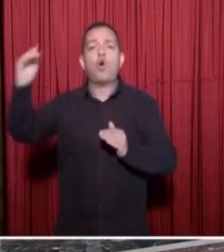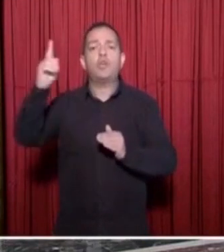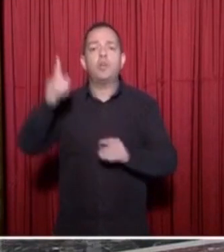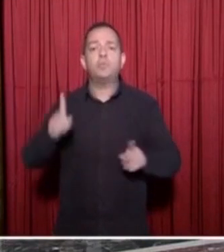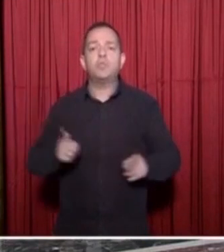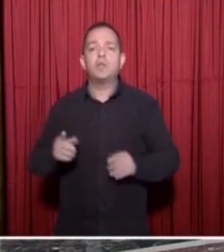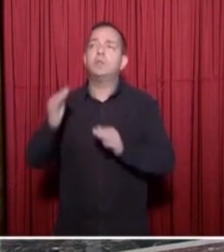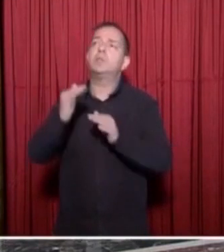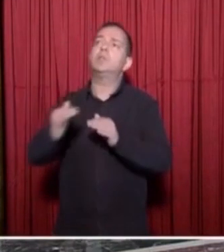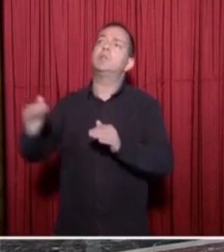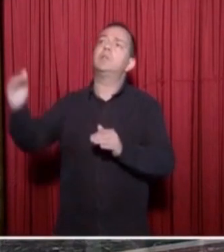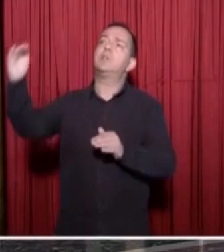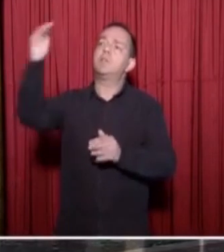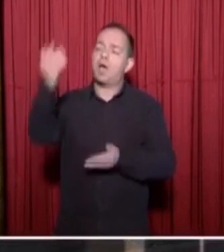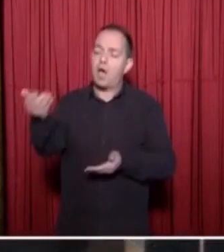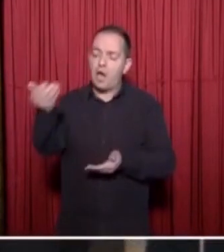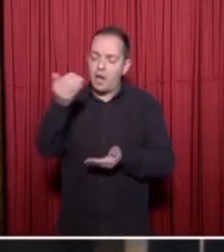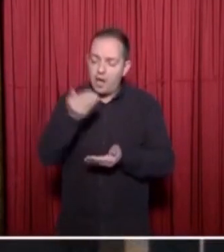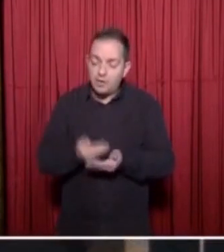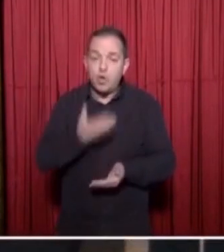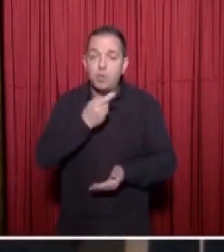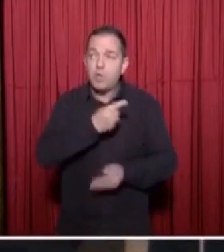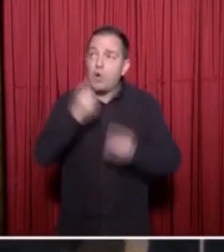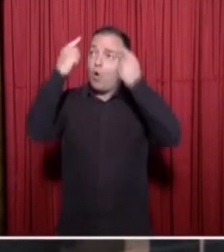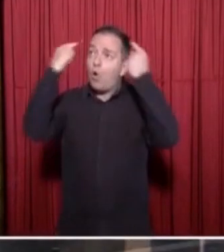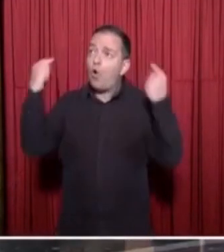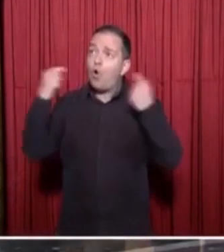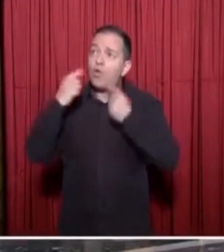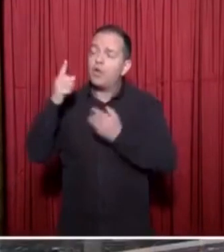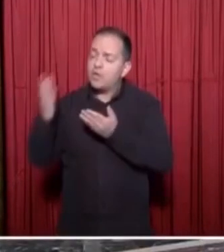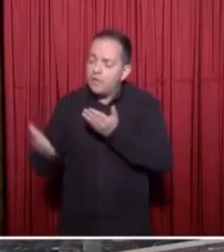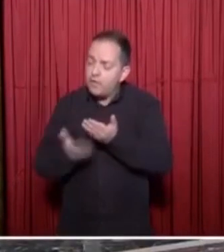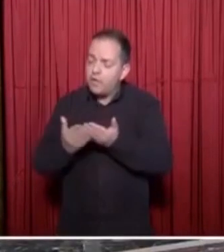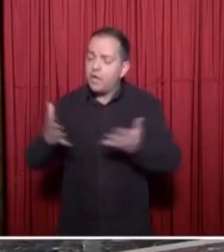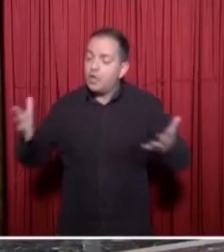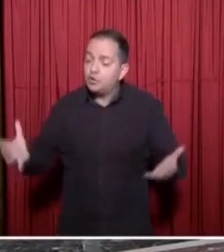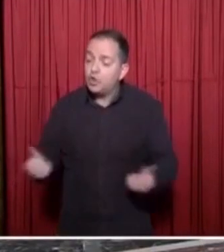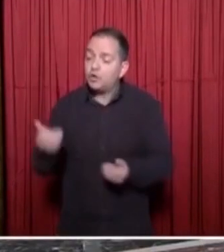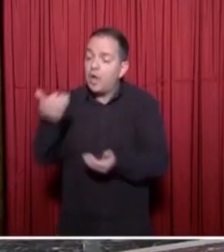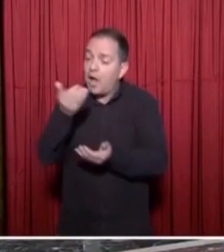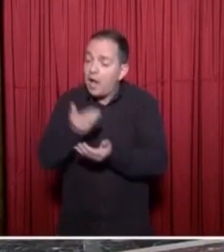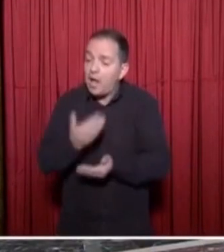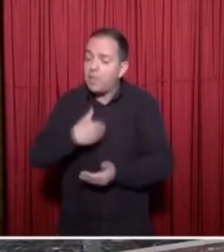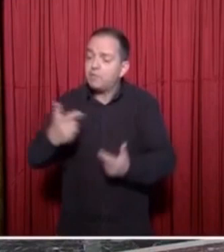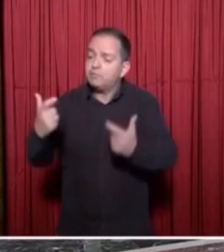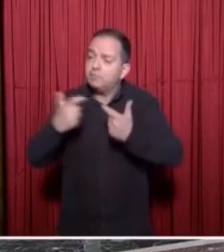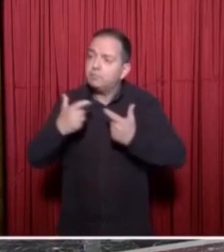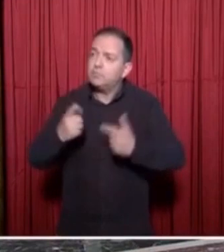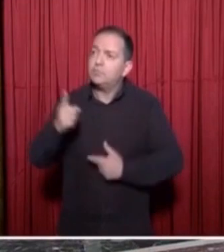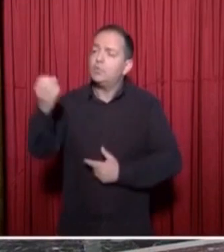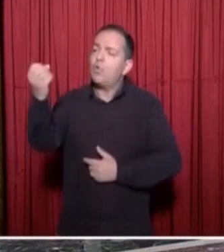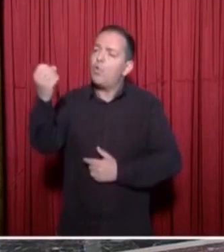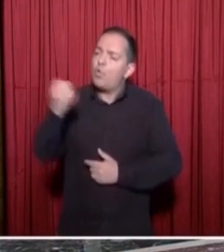δεηθούμεν. Κύριε ελέησον. Αντιλαβούς όσων ελέησον και διαφύλαξον